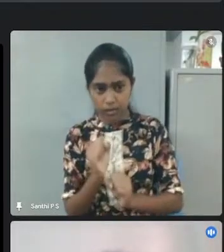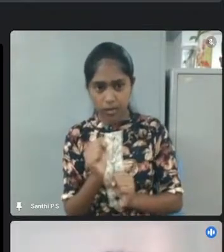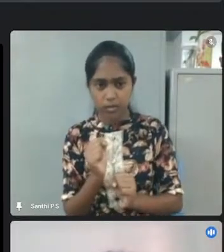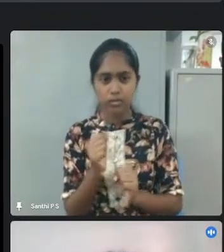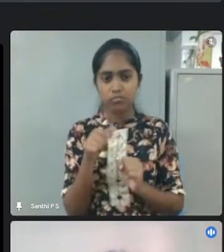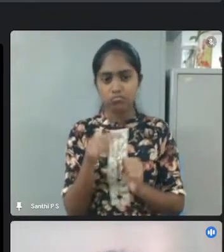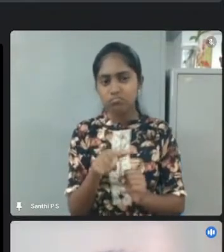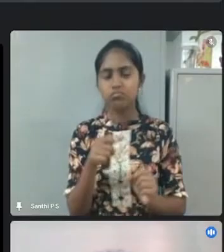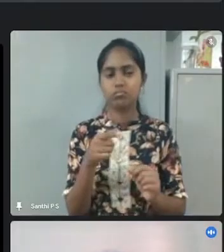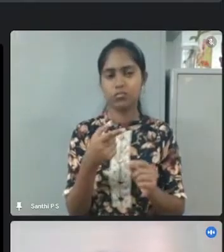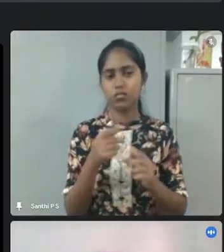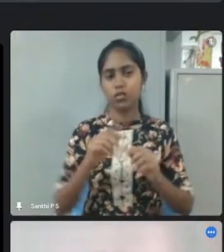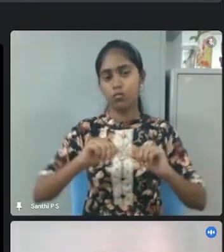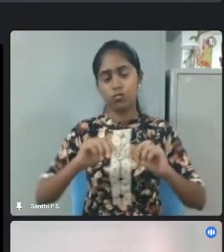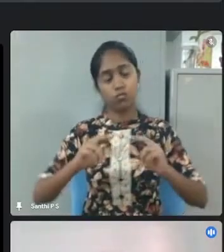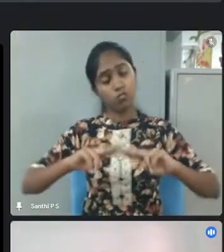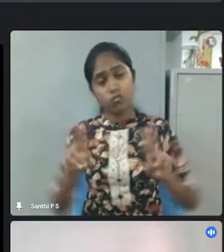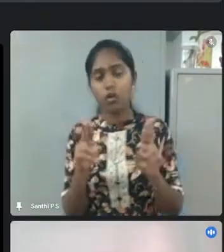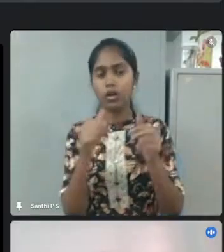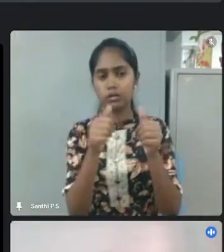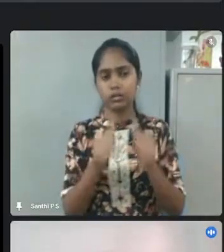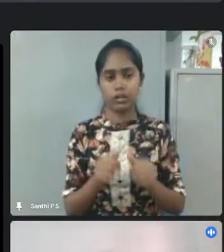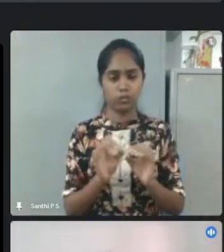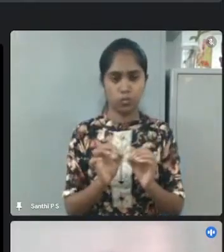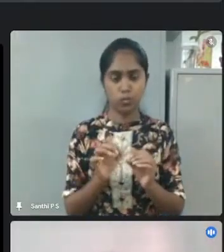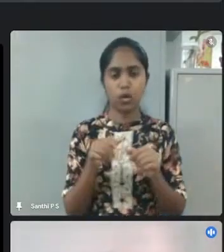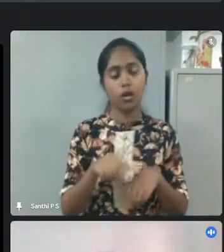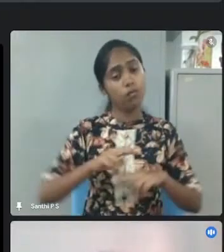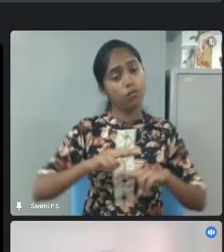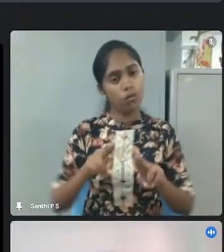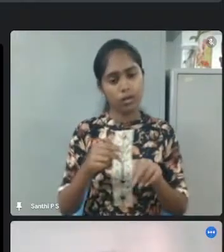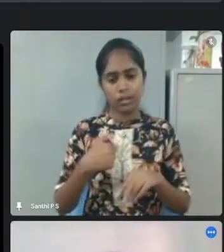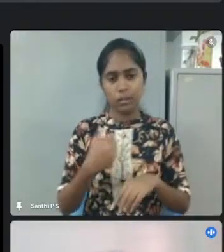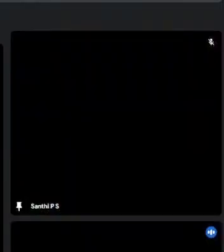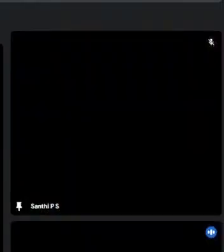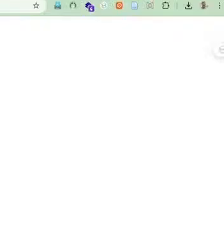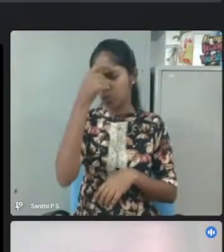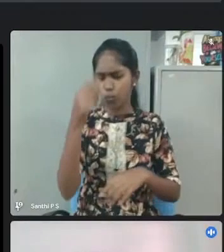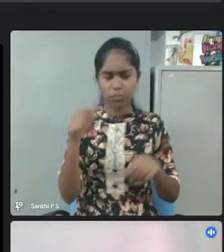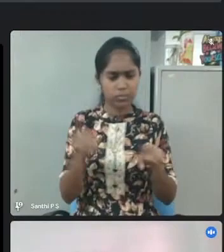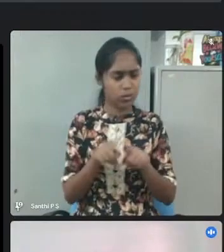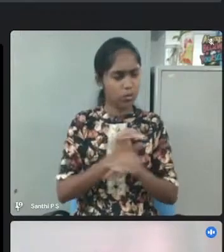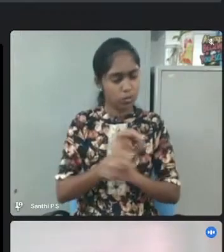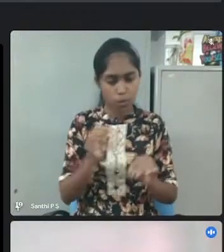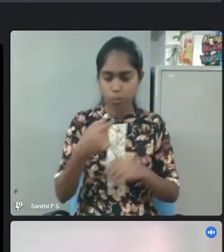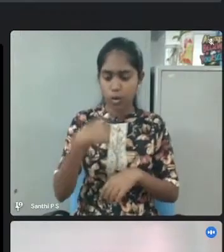ഇതിന്റെ വിവിധ തലങ്ങളിലെ പറ്റി ഒന്ന് മനസ്സിലാക്കുക എന്നുള്ളതാണ് ഇന്നത്തെ ഈ ഒരു ടോപ്പിക്.